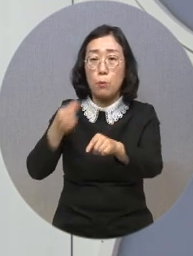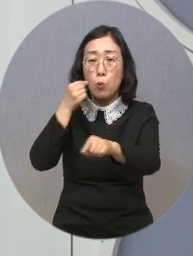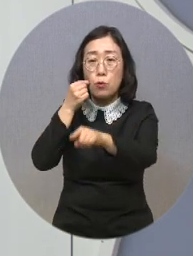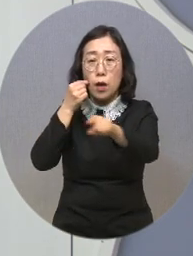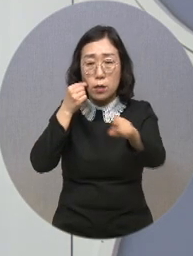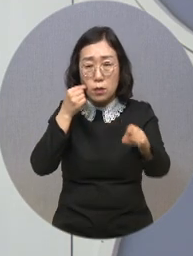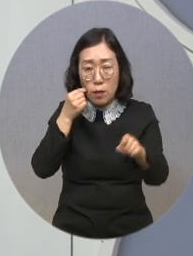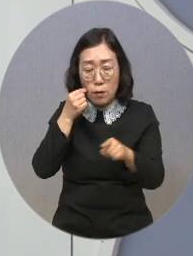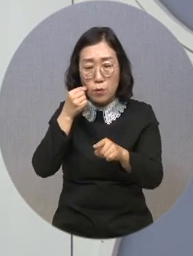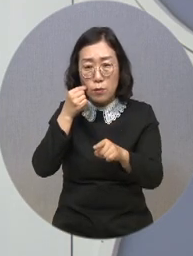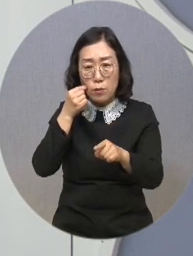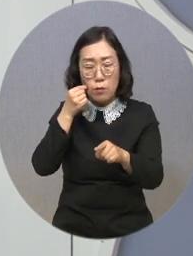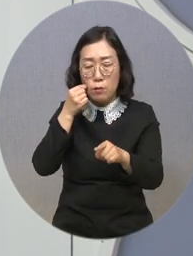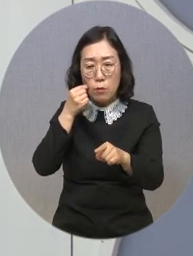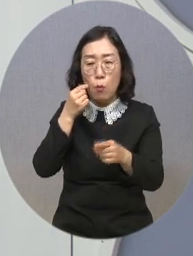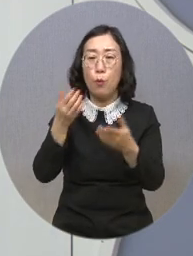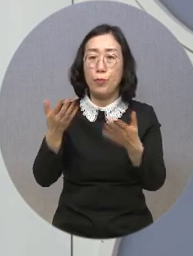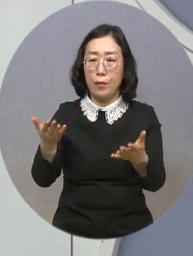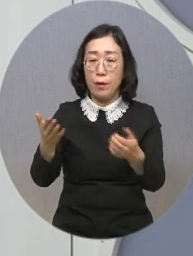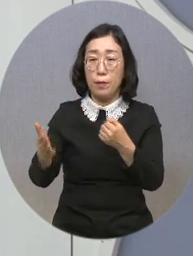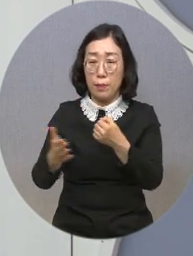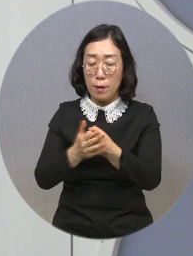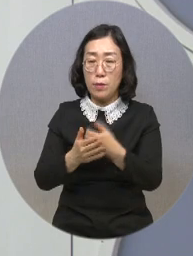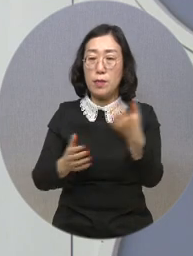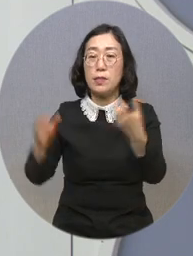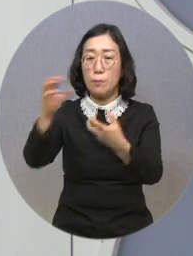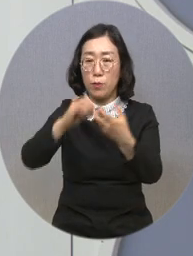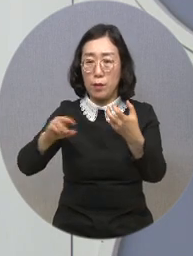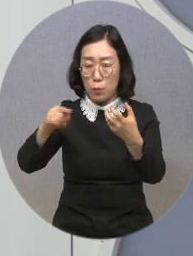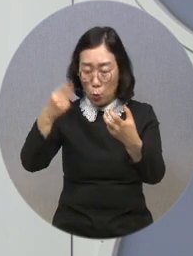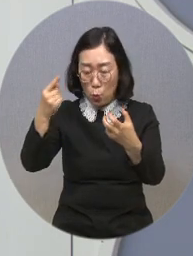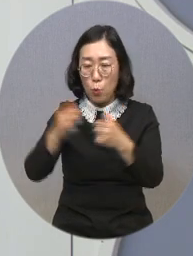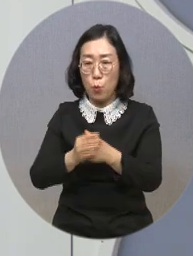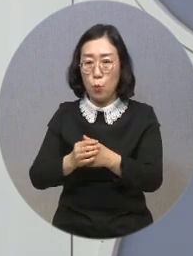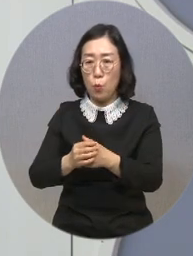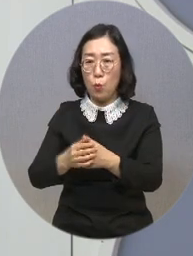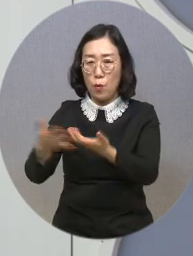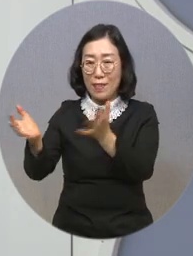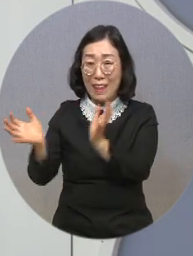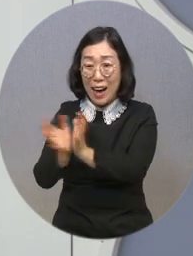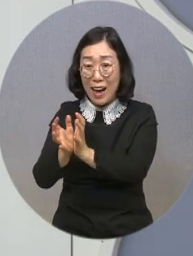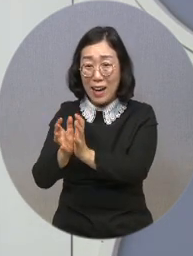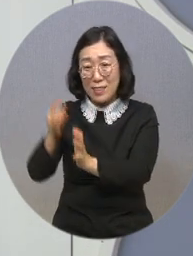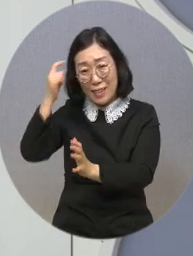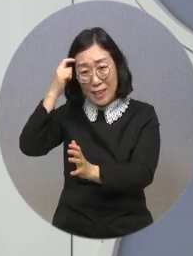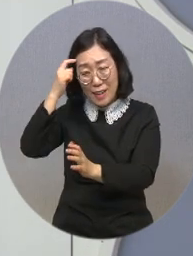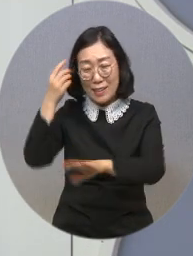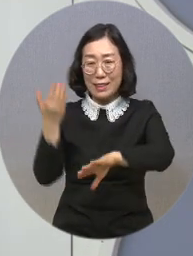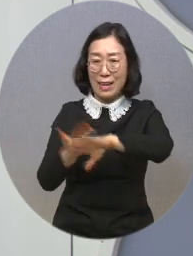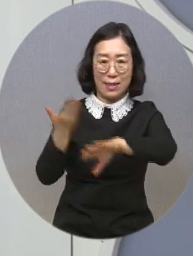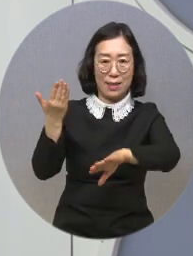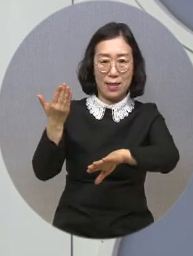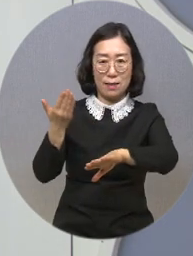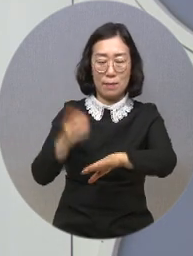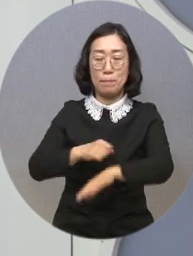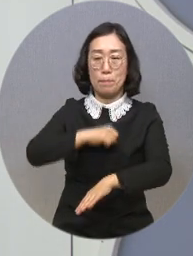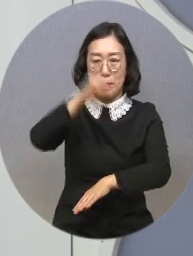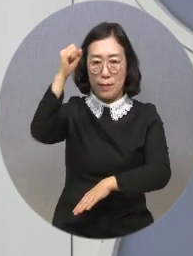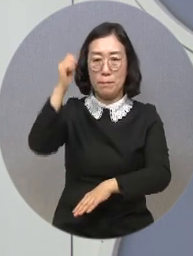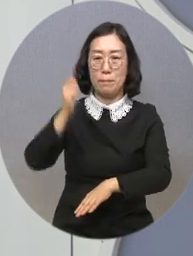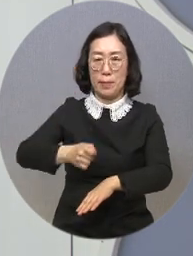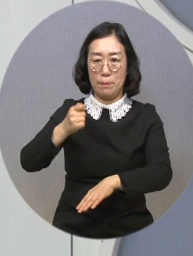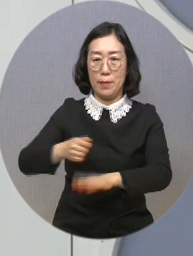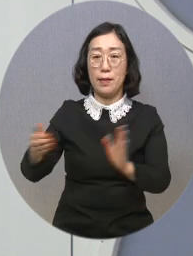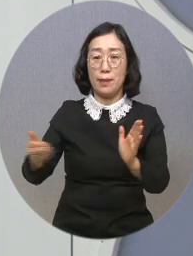우선 70%라도 통과시키자. 그래서 제가 당론을 무시하고 그걸 통과시켰습니다. 아.